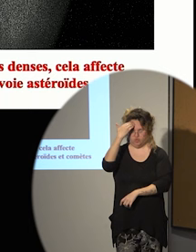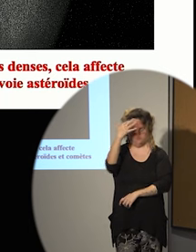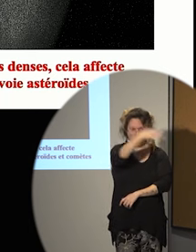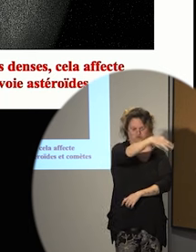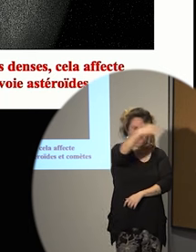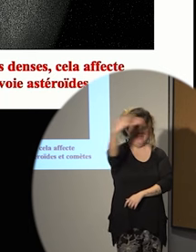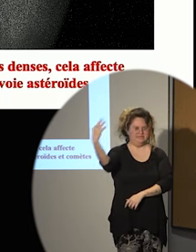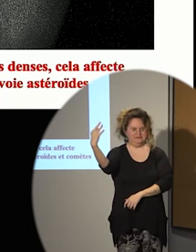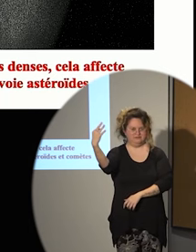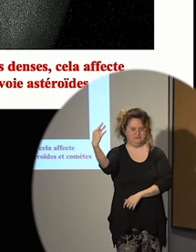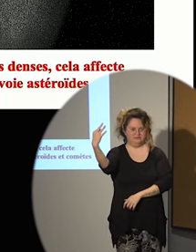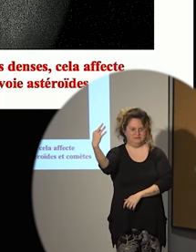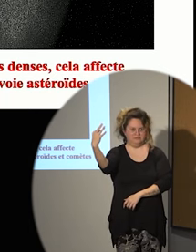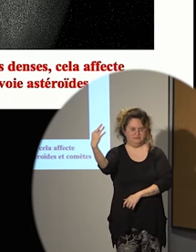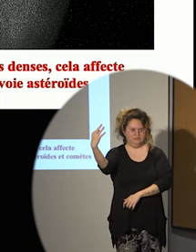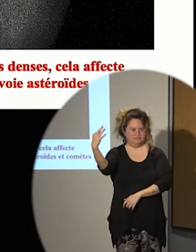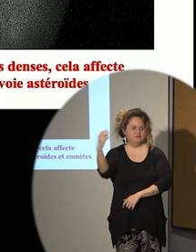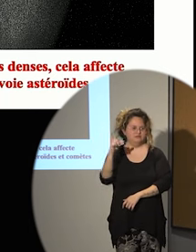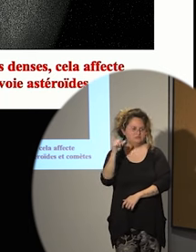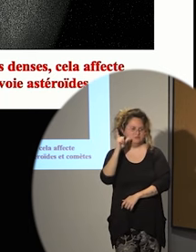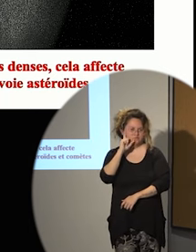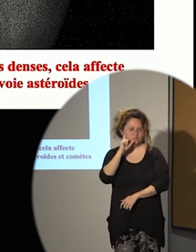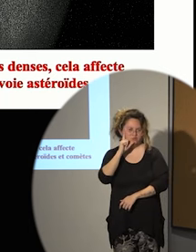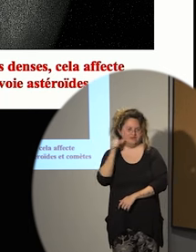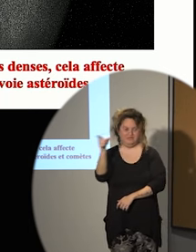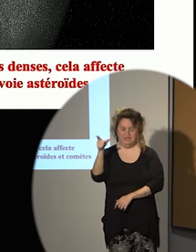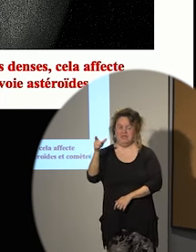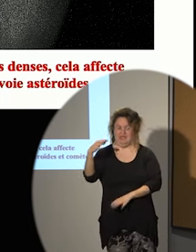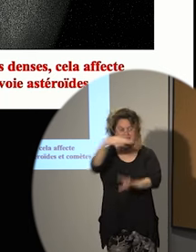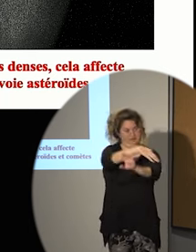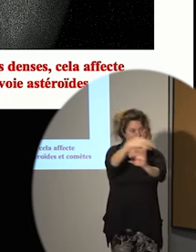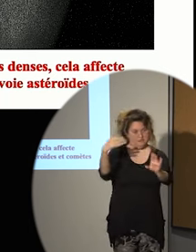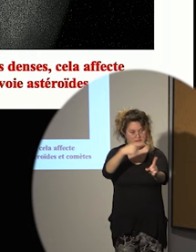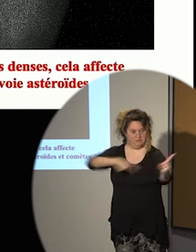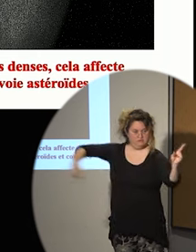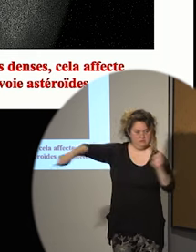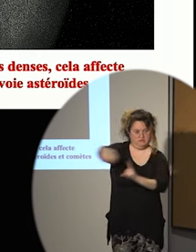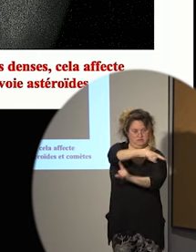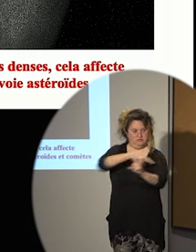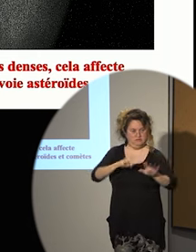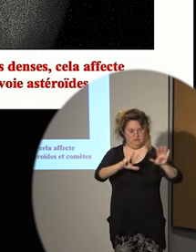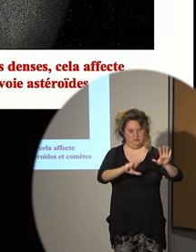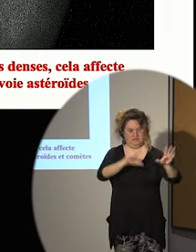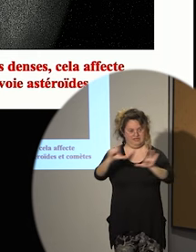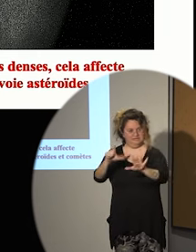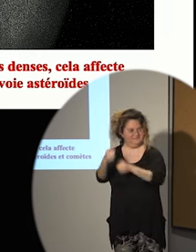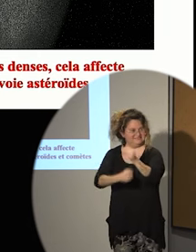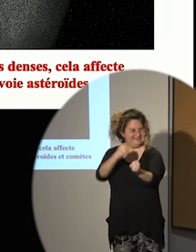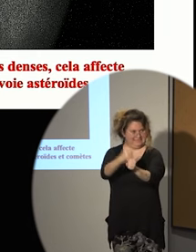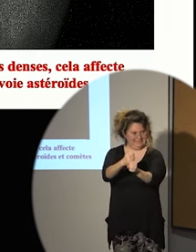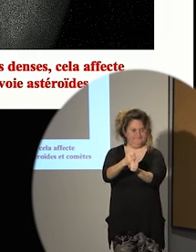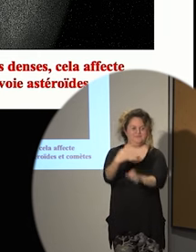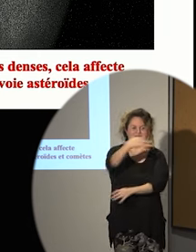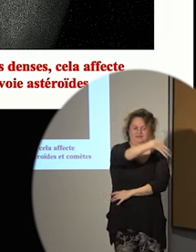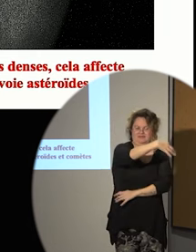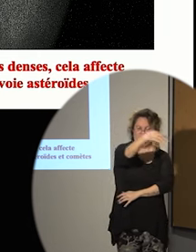Parce qu'elle a le bon goût de revenir presque tous les 100 ans, 87 ans précisément. Et en fait, c'est quoi la trajectoire d'une comète ? Une comète, c'est un objet à l'équilibre